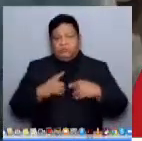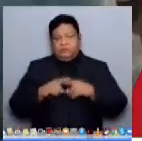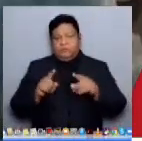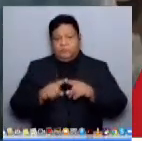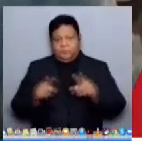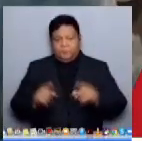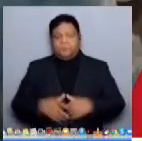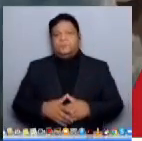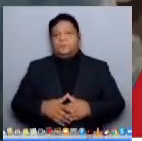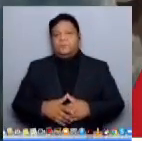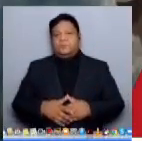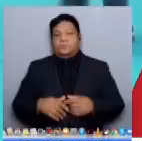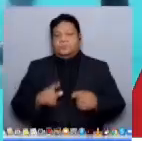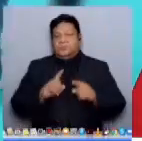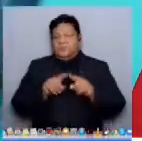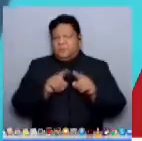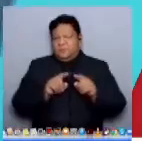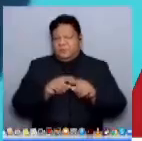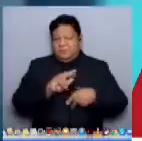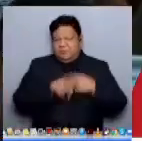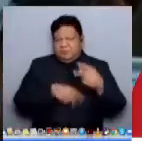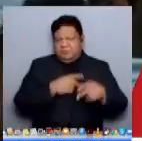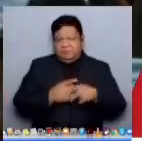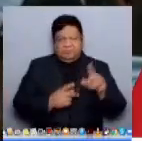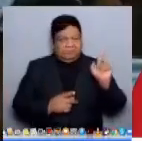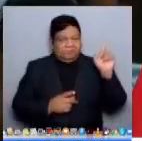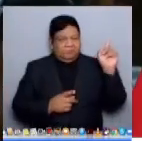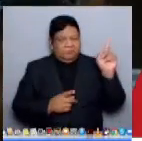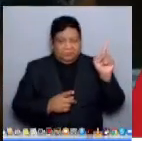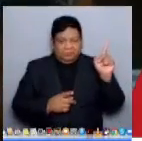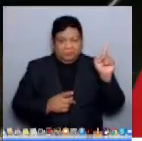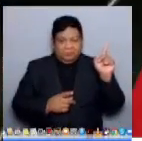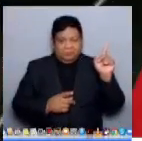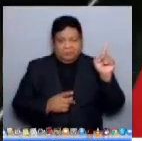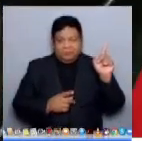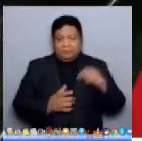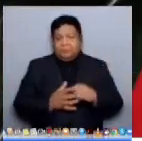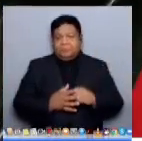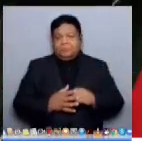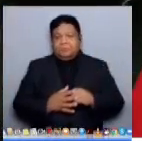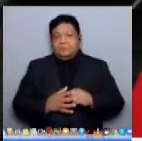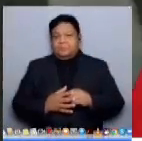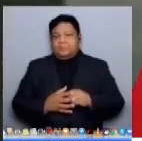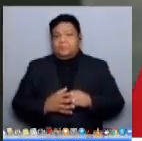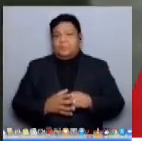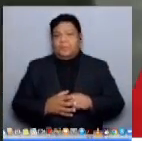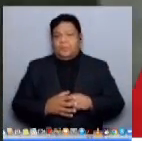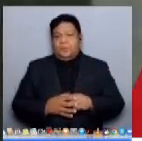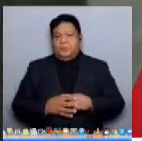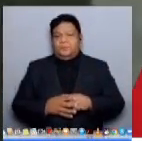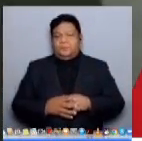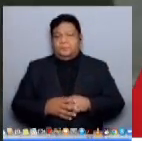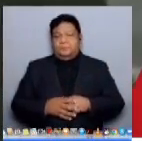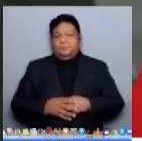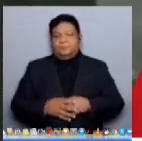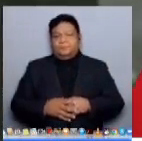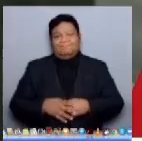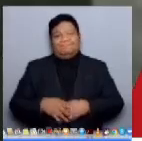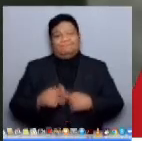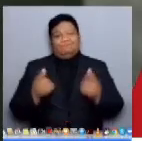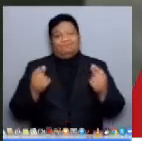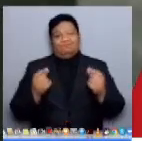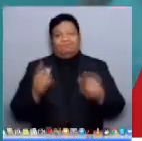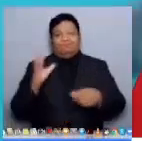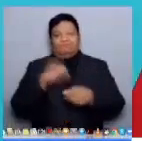Labrador, Poodle, Tekel na may suot na Ukrainian flags at rare breed na Peruvian Hairless. Sumabak sila sa 70 rings